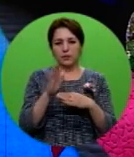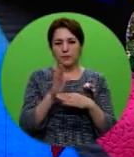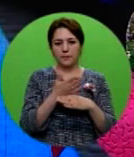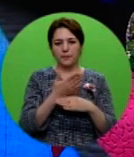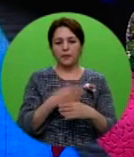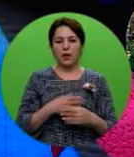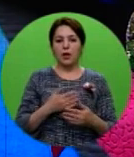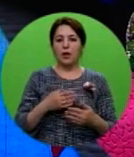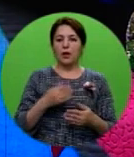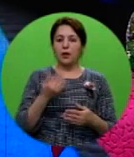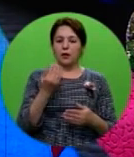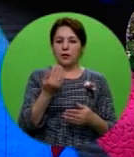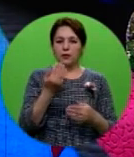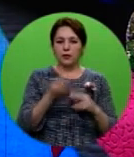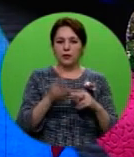вы хотите построить.